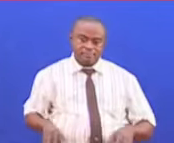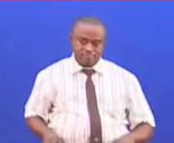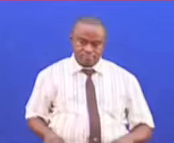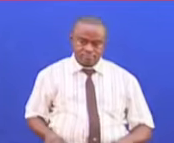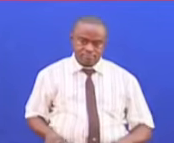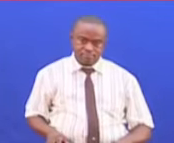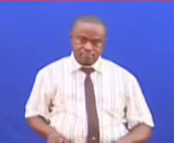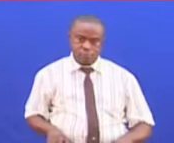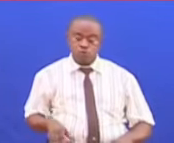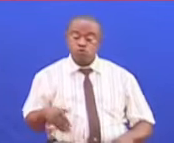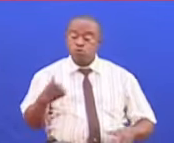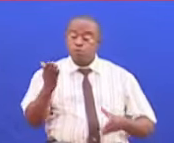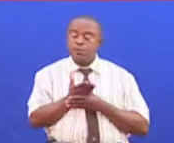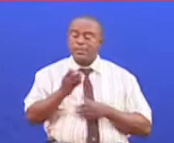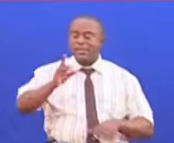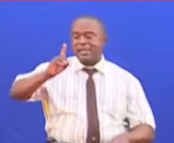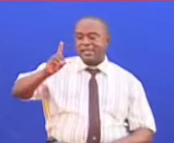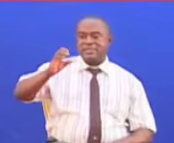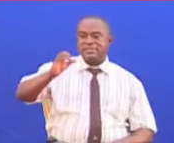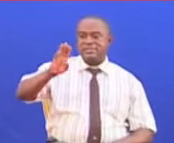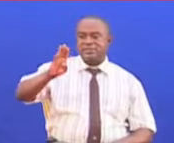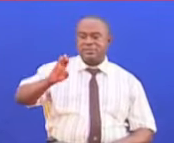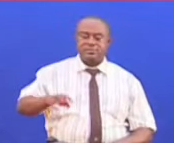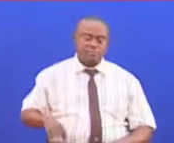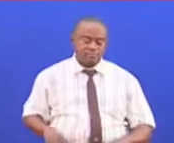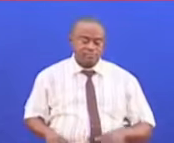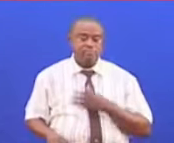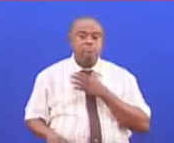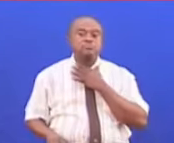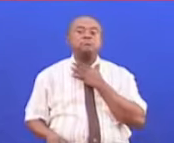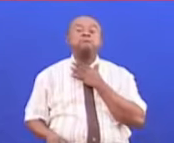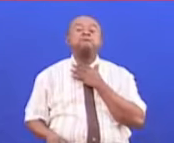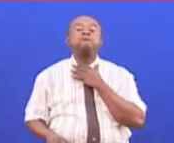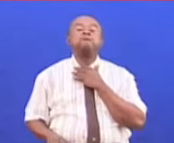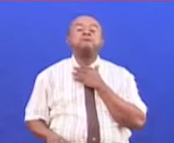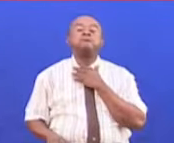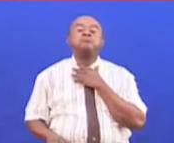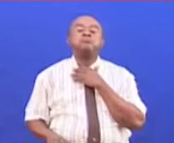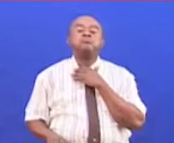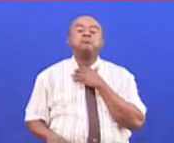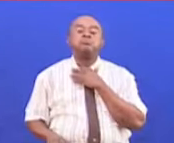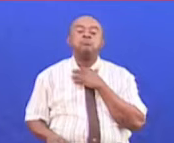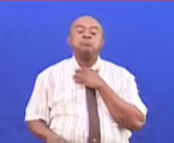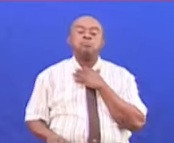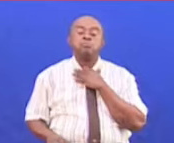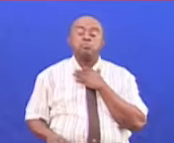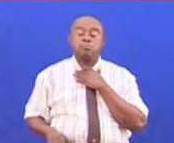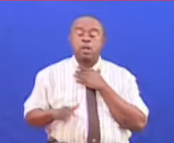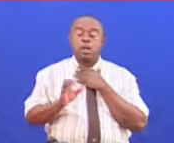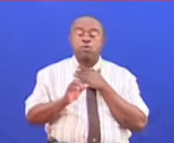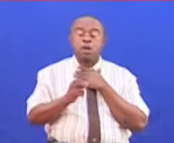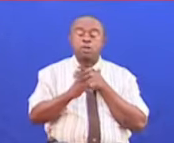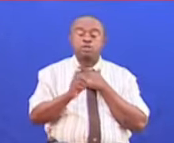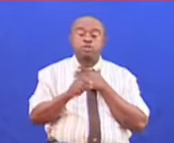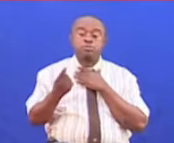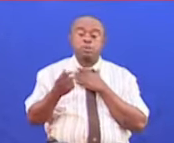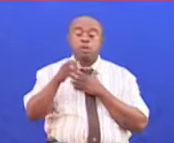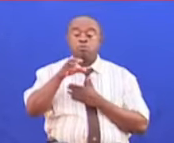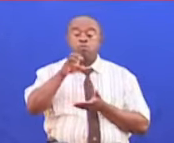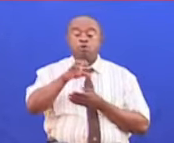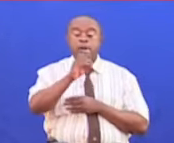Ya dcb MH eshima spik mwaka 2001 mko wa dar es